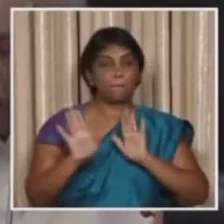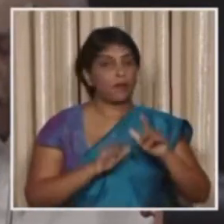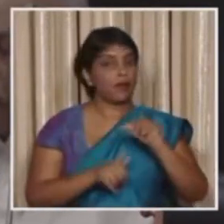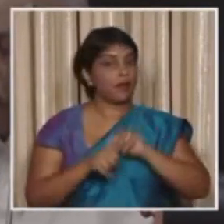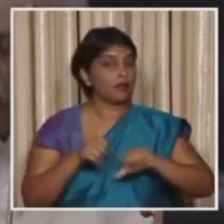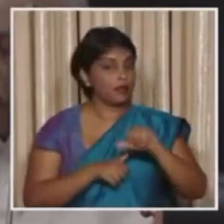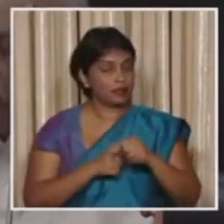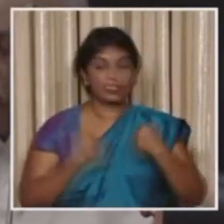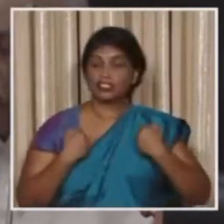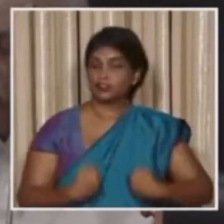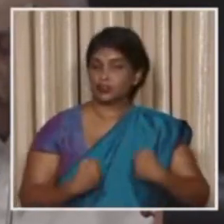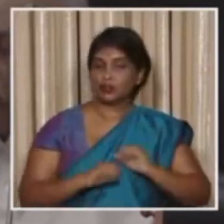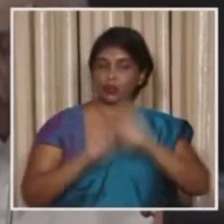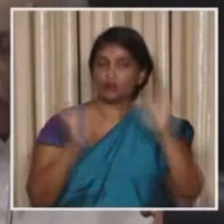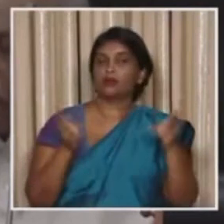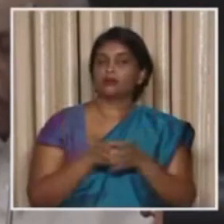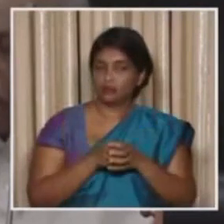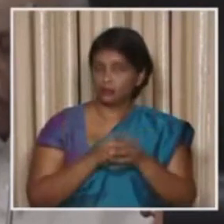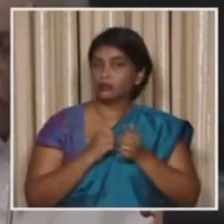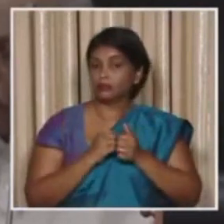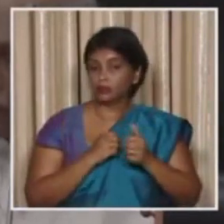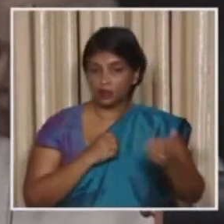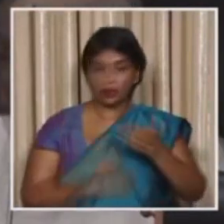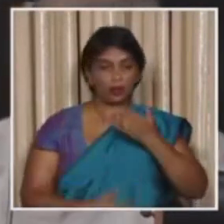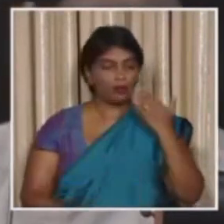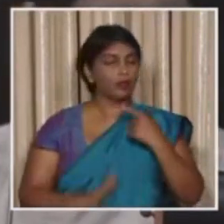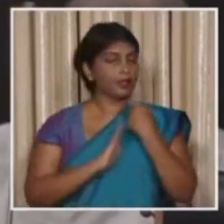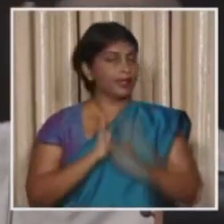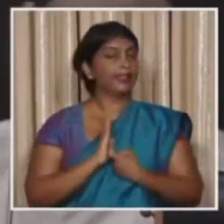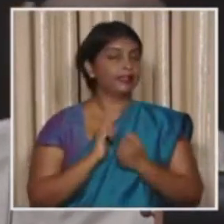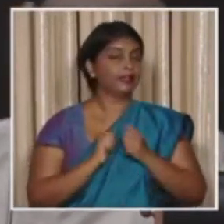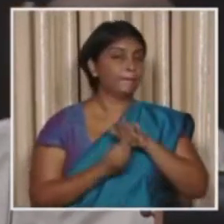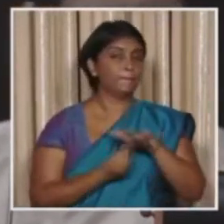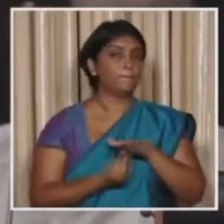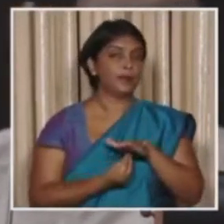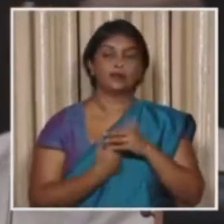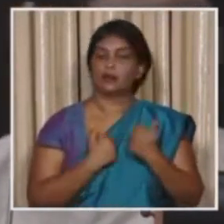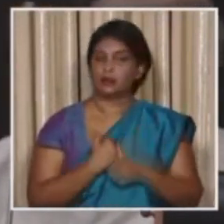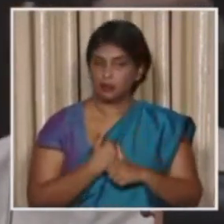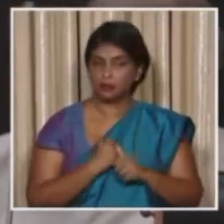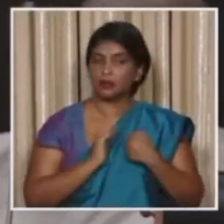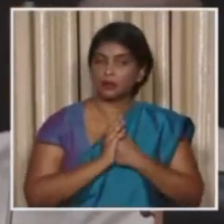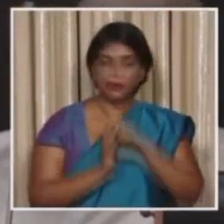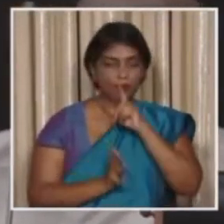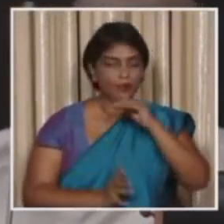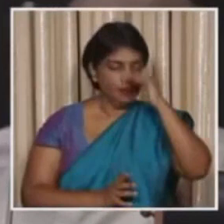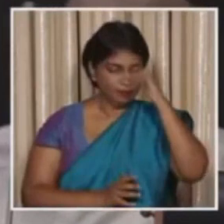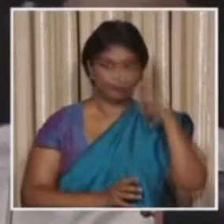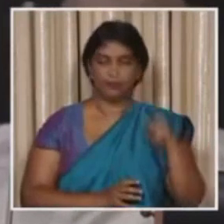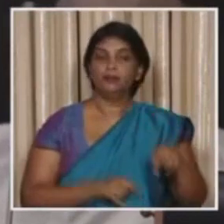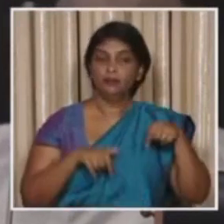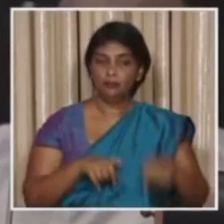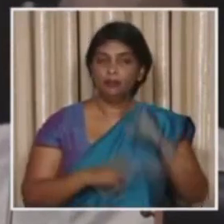ආයතනවල සභාපතිවරු එකට එක්ව ක්‍රියා කළ හැකි නෛතික පරිසරයක් සකස් කිරීම. ගරු කථානායකතුමනි,